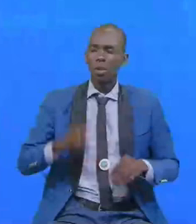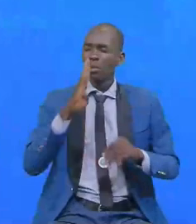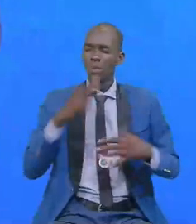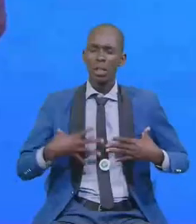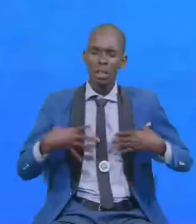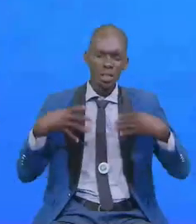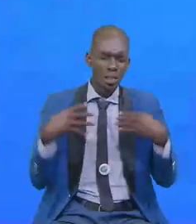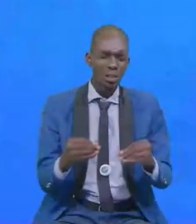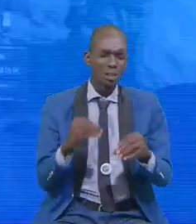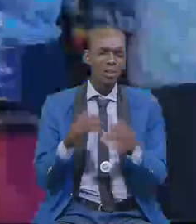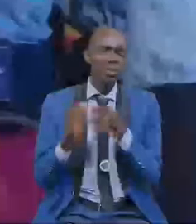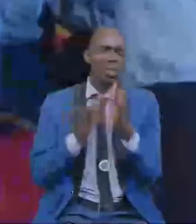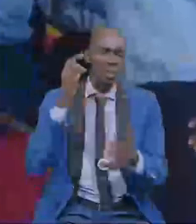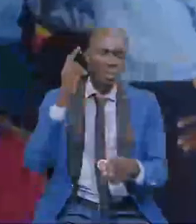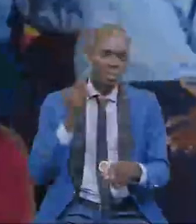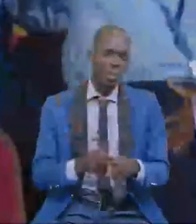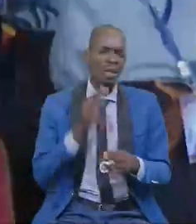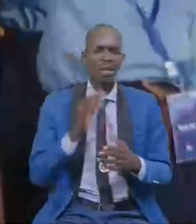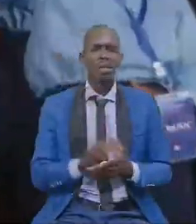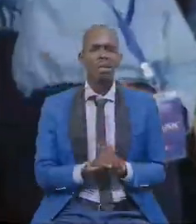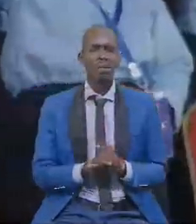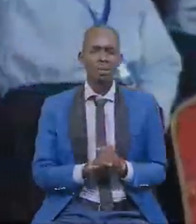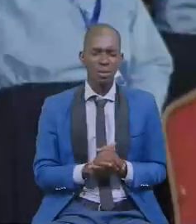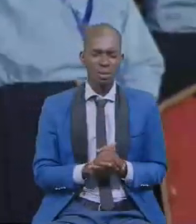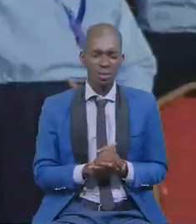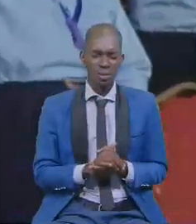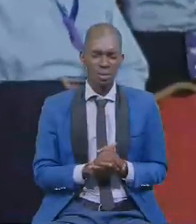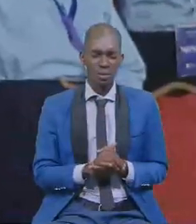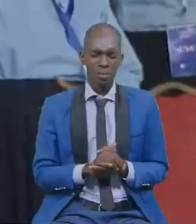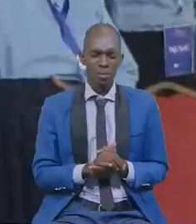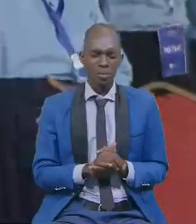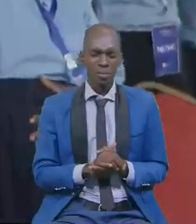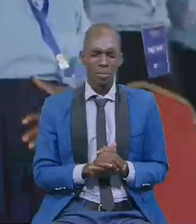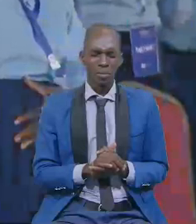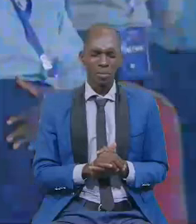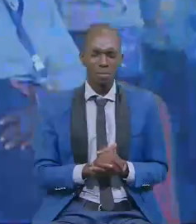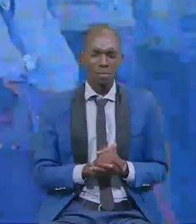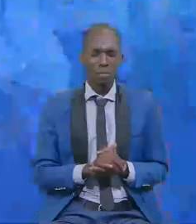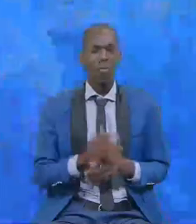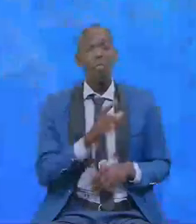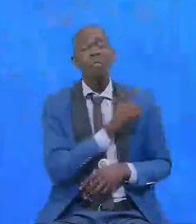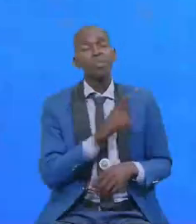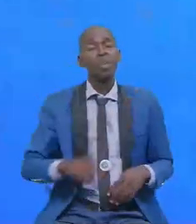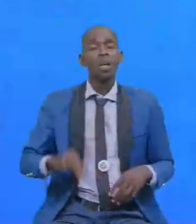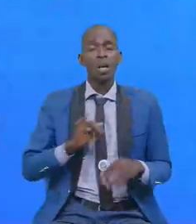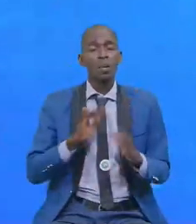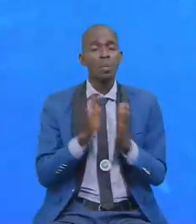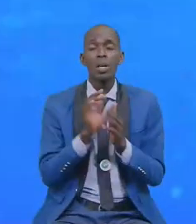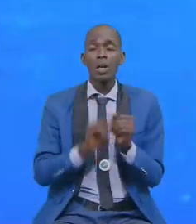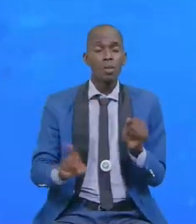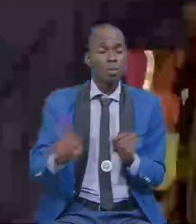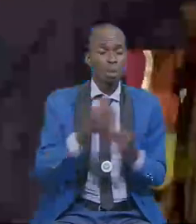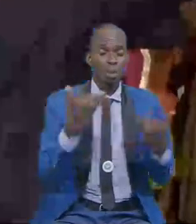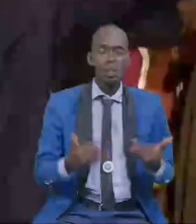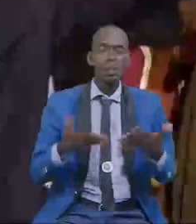guéri au nom de Jésus. Seigneur, je prie partout maintenant